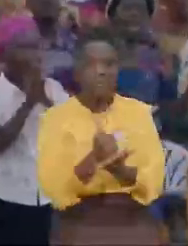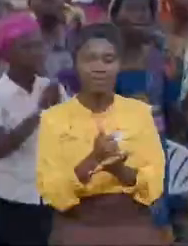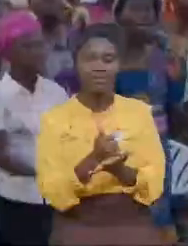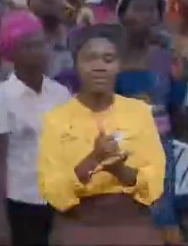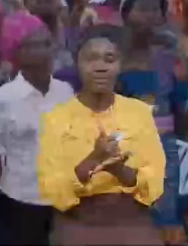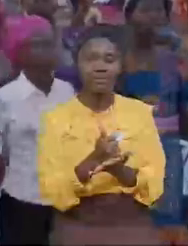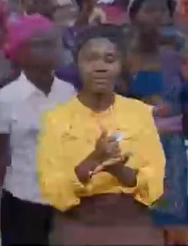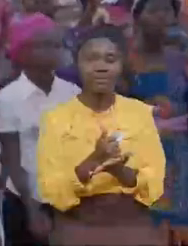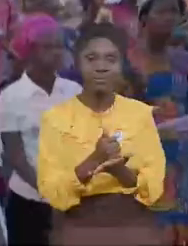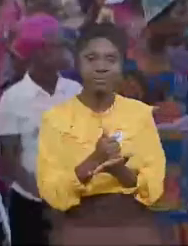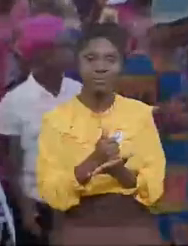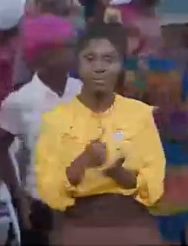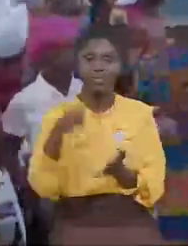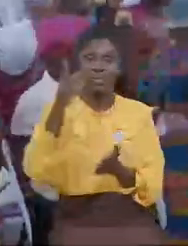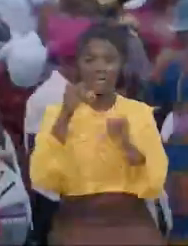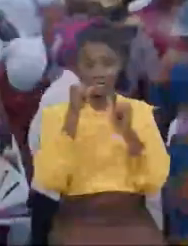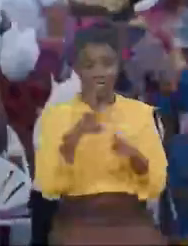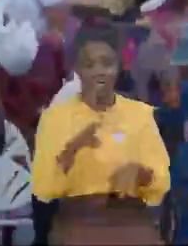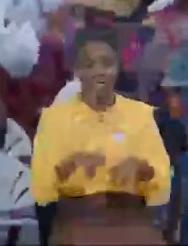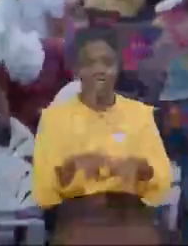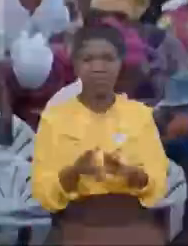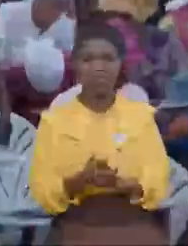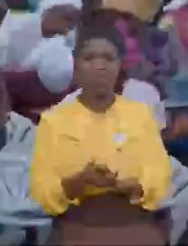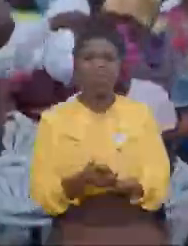prions. Que le Seigneur vous bénisse. Assoyez-vous.